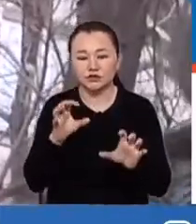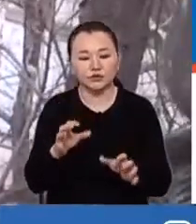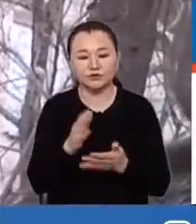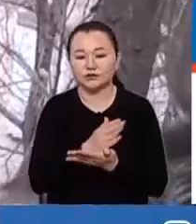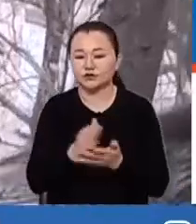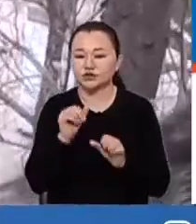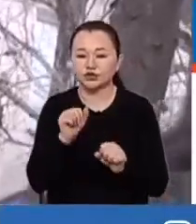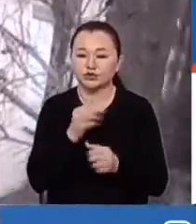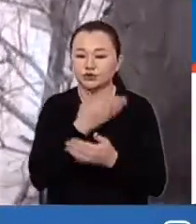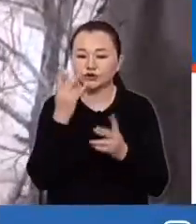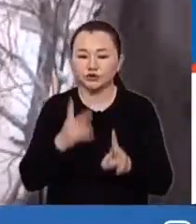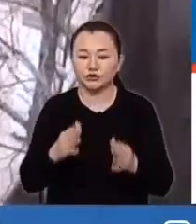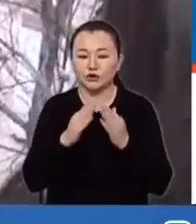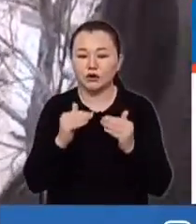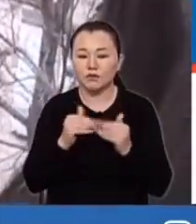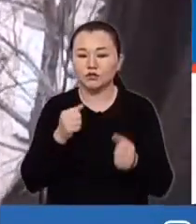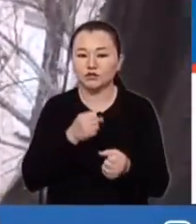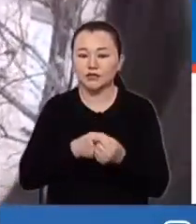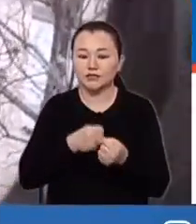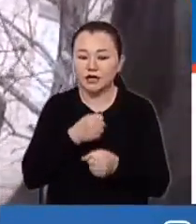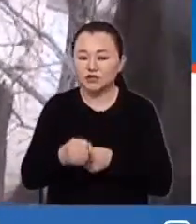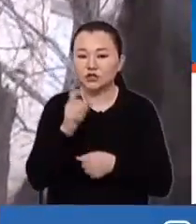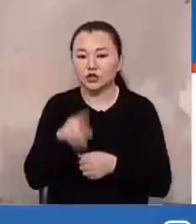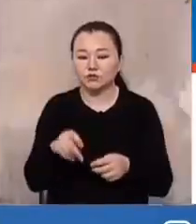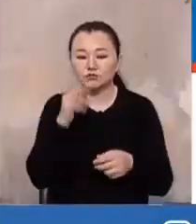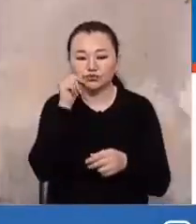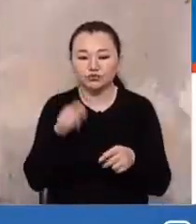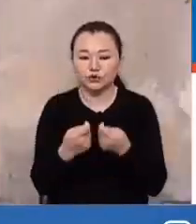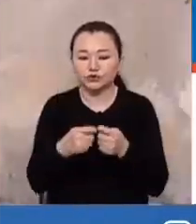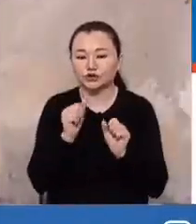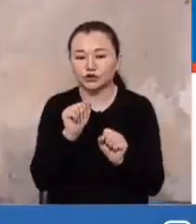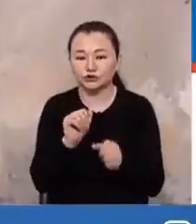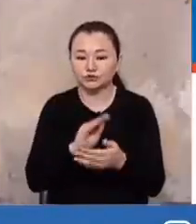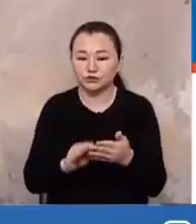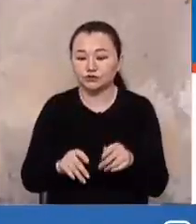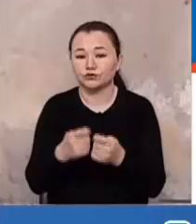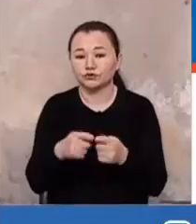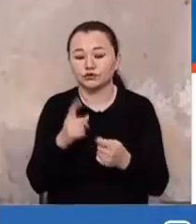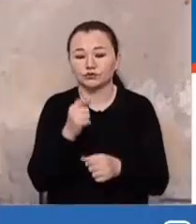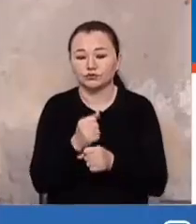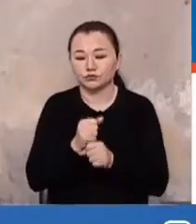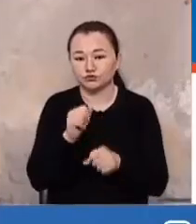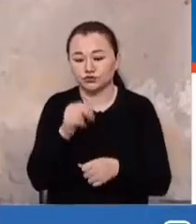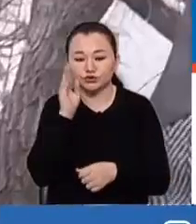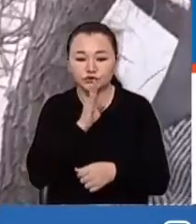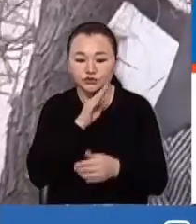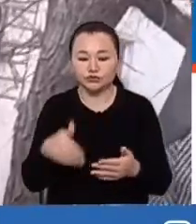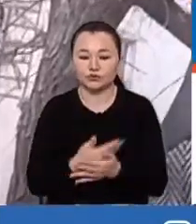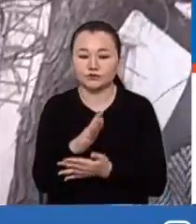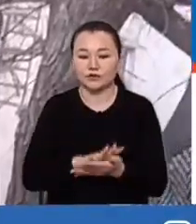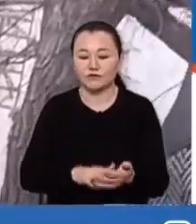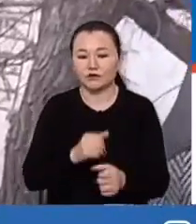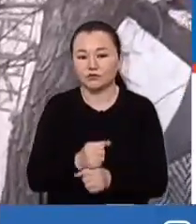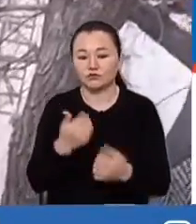никак не защищает жертв домашнего насилия. Даже если мужчина нарушает защитное предписание, все, что может сделать женщина, написать новое